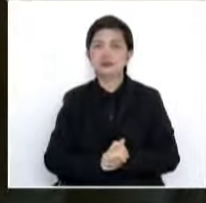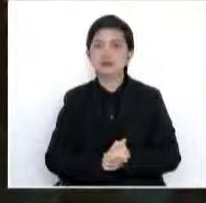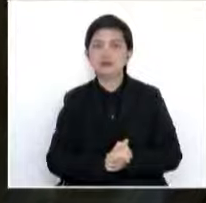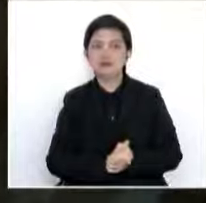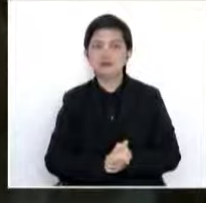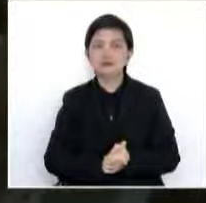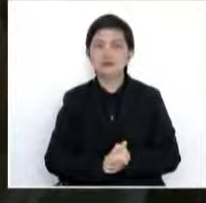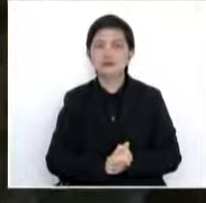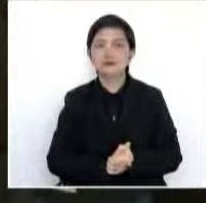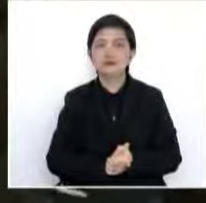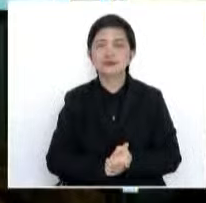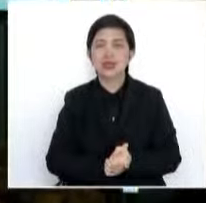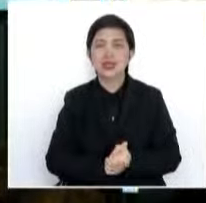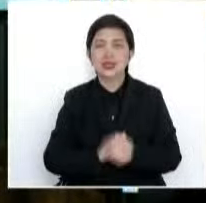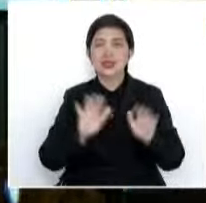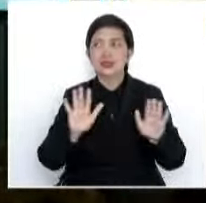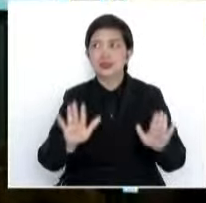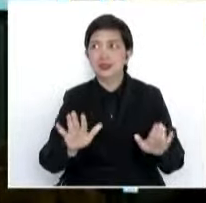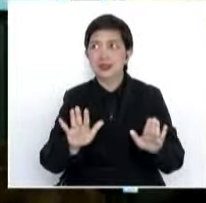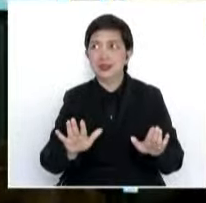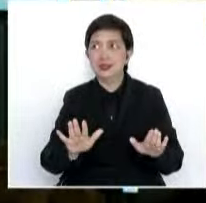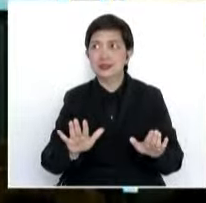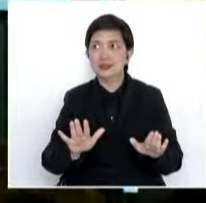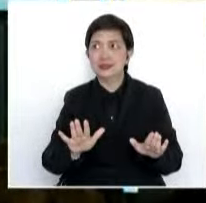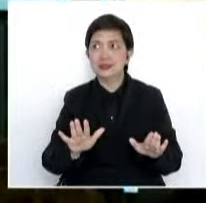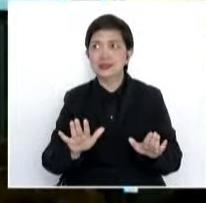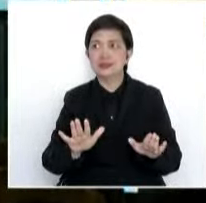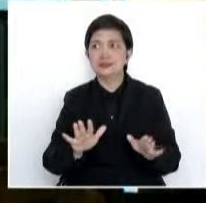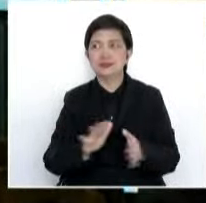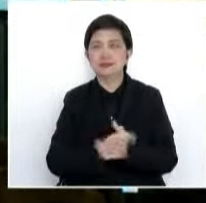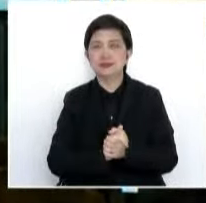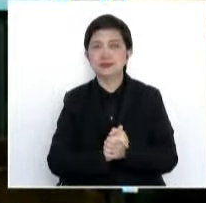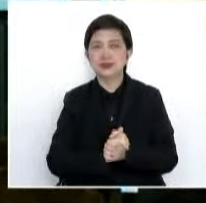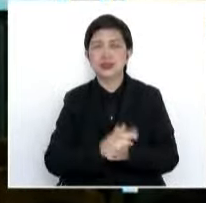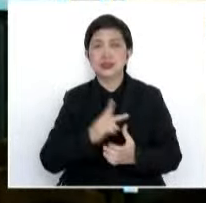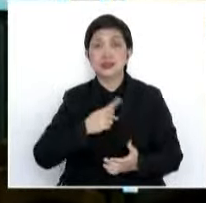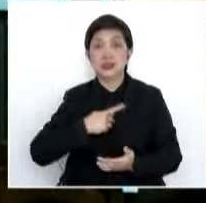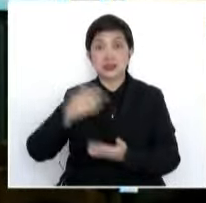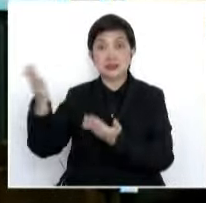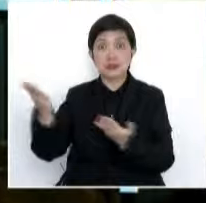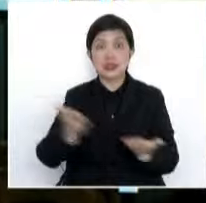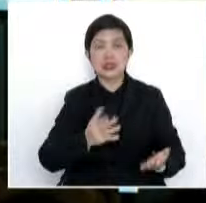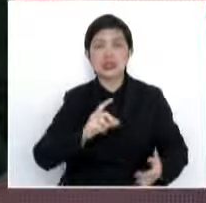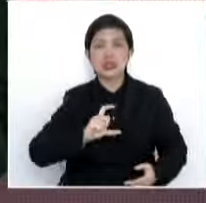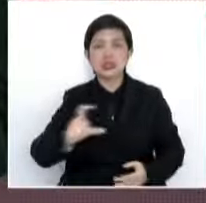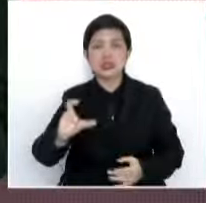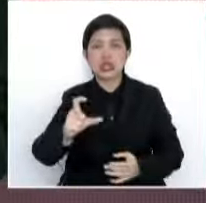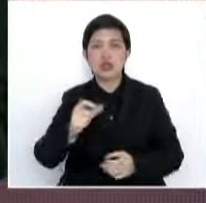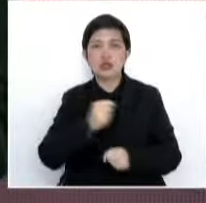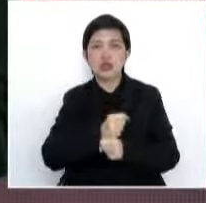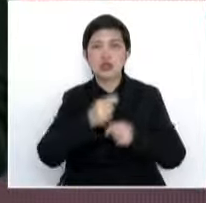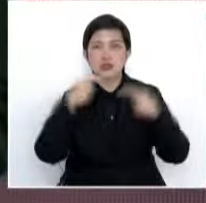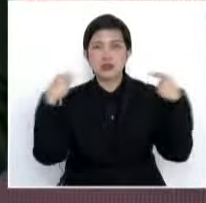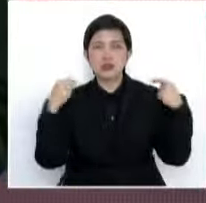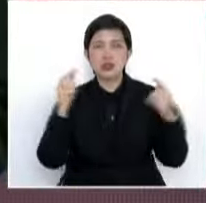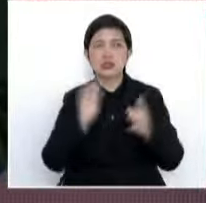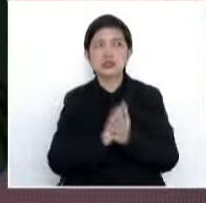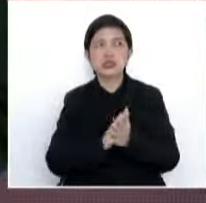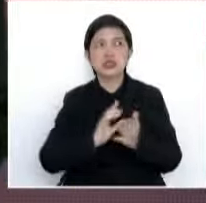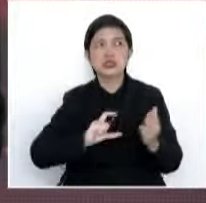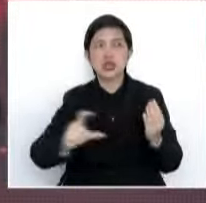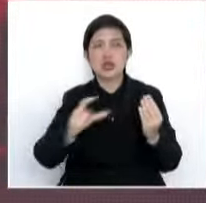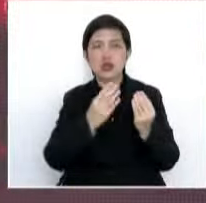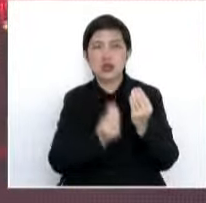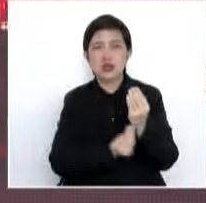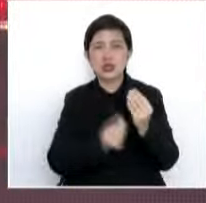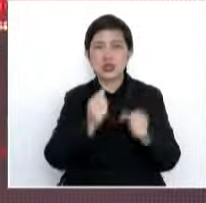kasih mohon tenang hadirin kami persilakan calon Gubernur dan atau calon wakil gubernur nomor